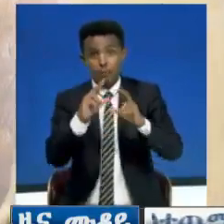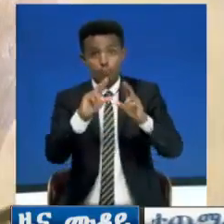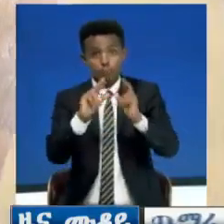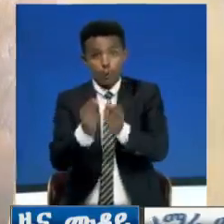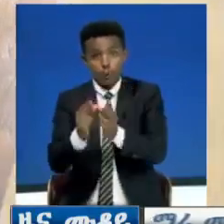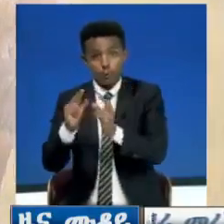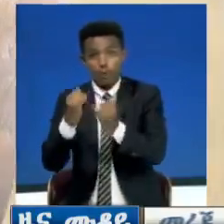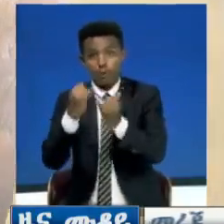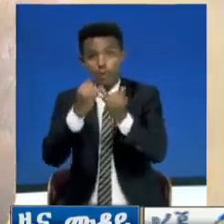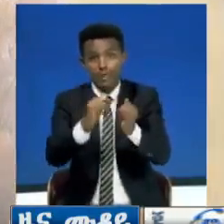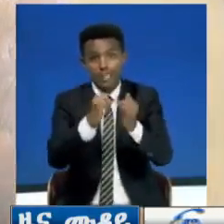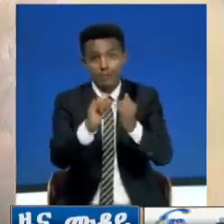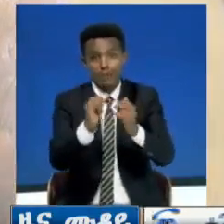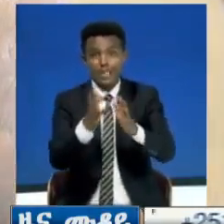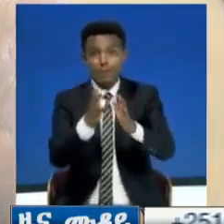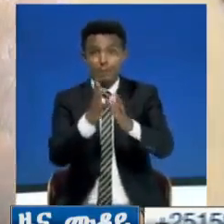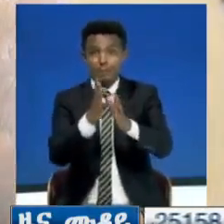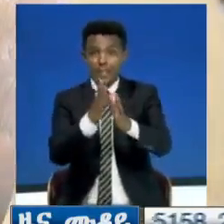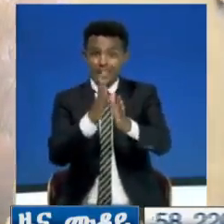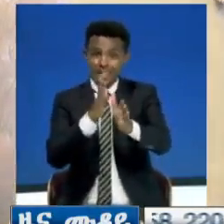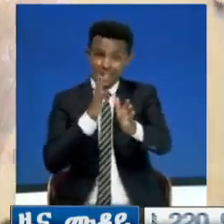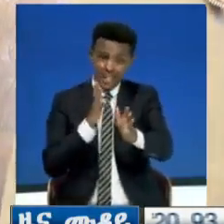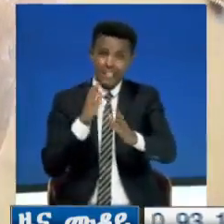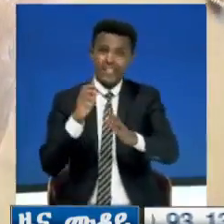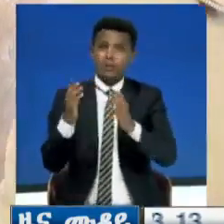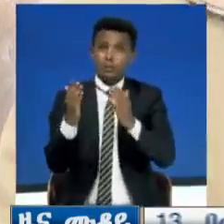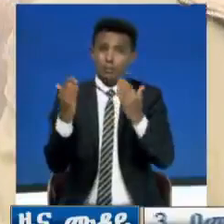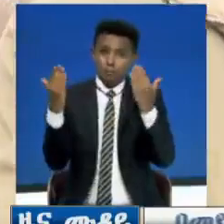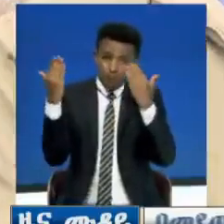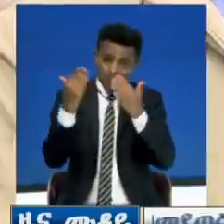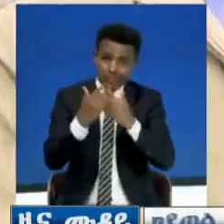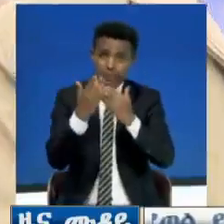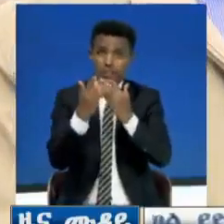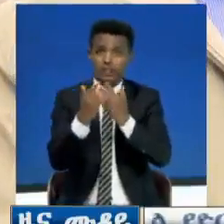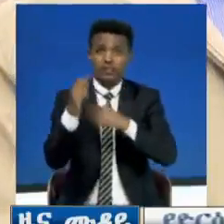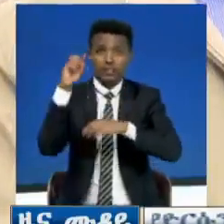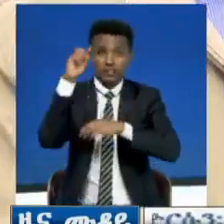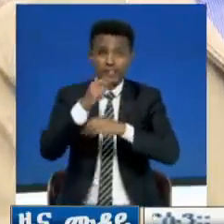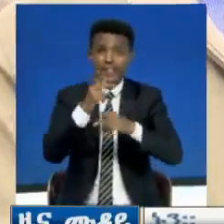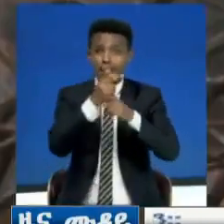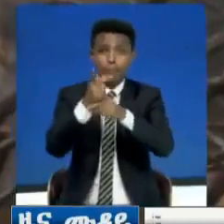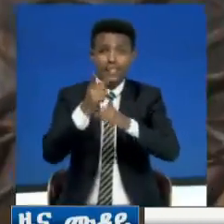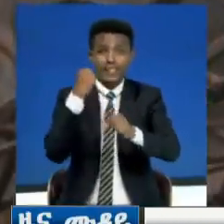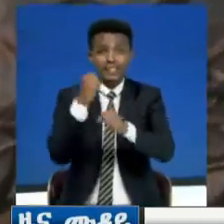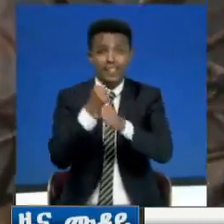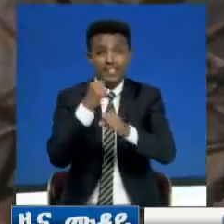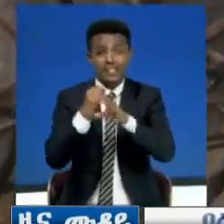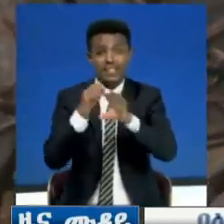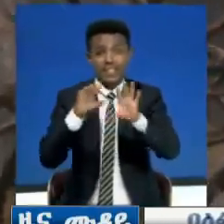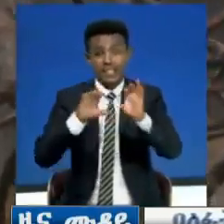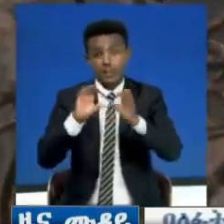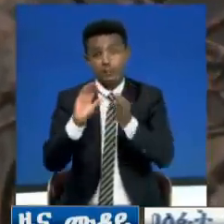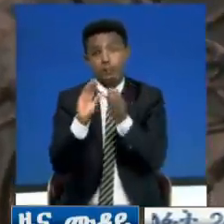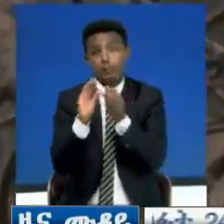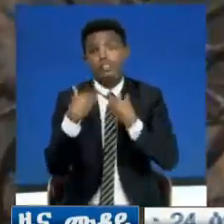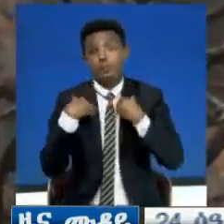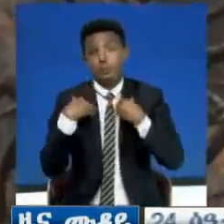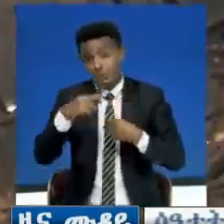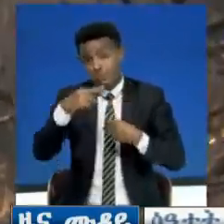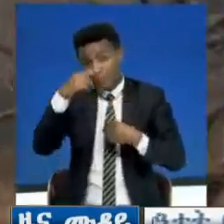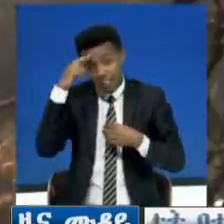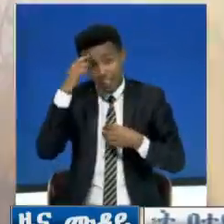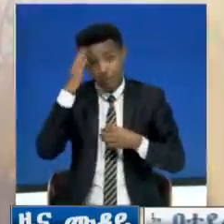በተለይ በተራ ቀን ሙሉና ሌቱ ሙሉ የጥበቃ ስራ እየተሰራ ያለበት ሁኔታ ነው ያለ። የቃጠሎ ምክንያት አልታወቀም። ያው እንግዲህ